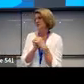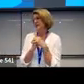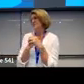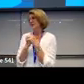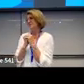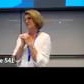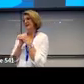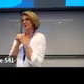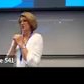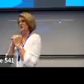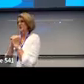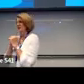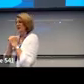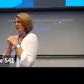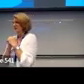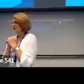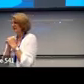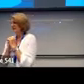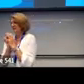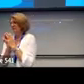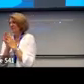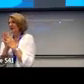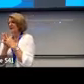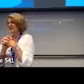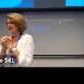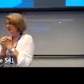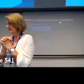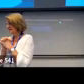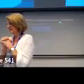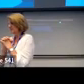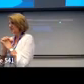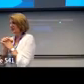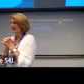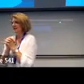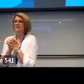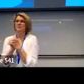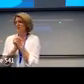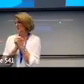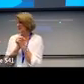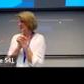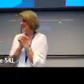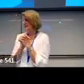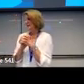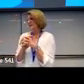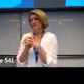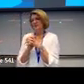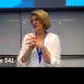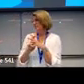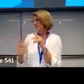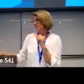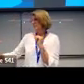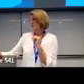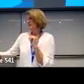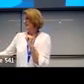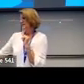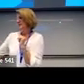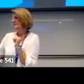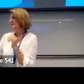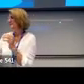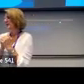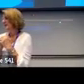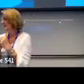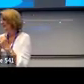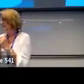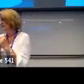primaire et secondaire, mais pas grand-chose. Parmi ces publications, 17 sont en anglais, 3 en français. On voit une petite remontée